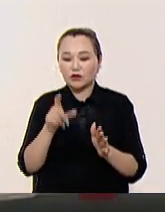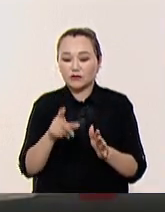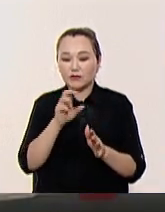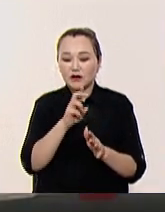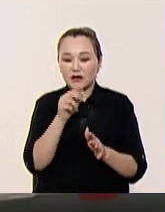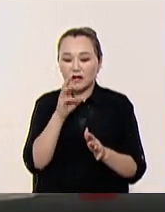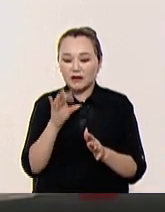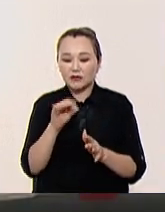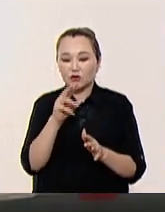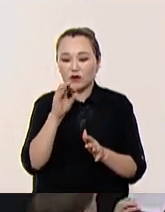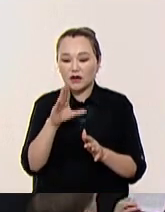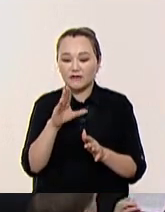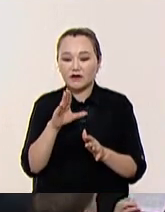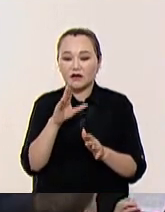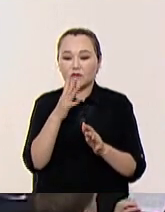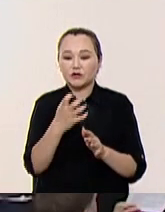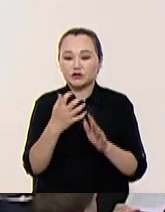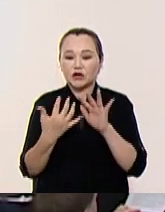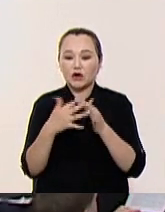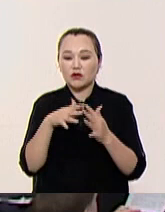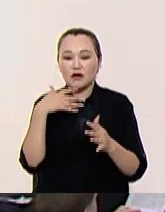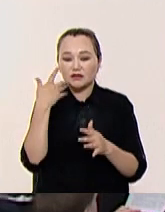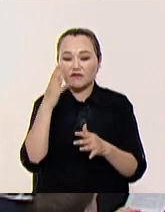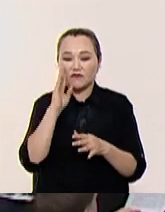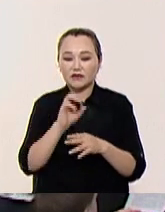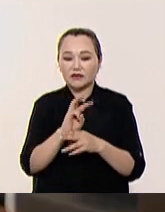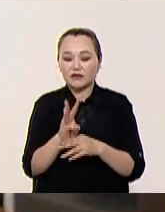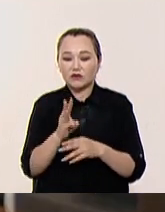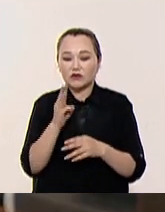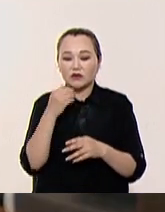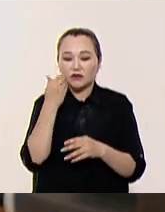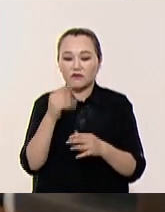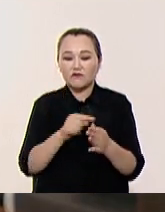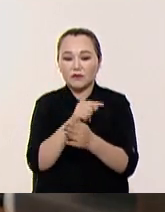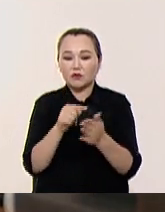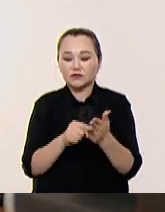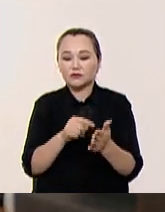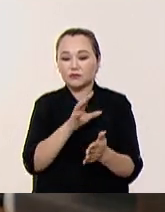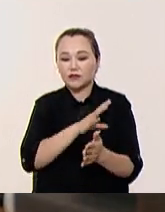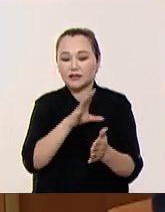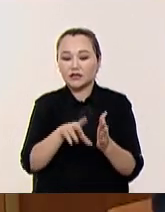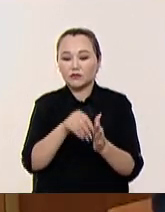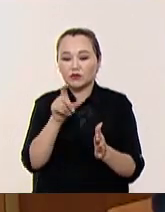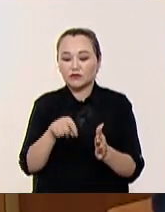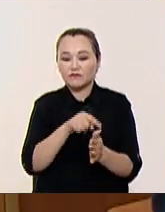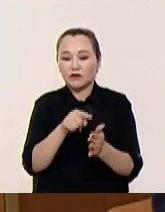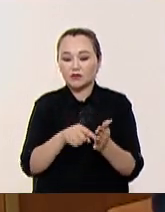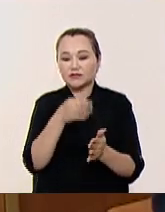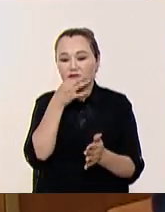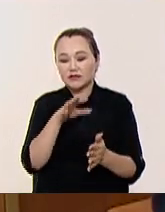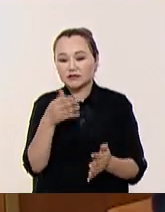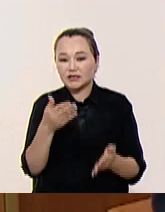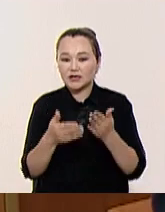Бекқали Торғаев 500 ауыл қашан сумен қамтамасыз етіледі деп сауал жолдады. Депутаттың сауалы жақпай қалды